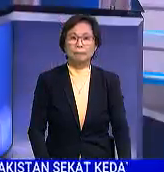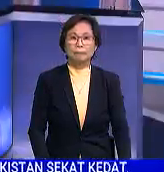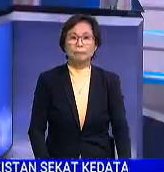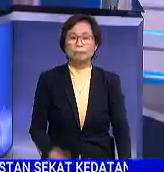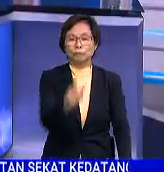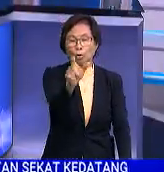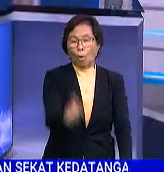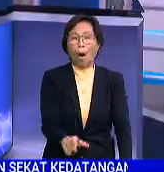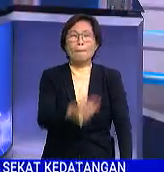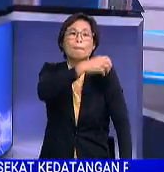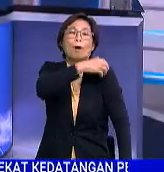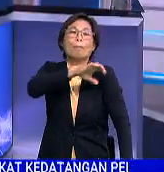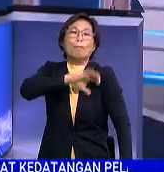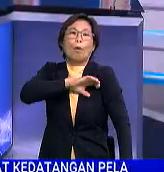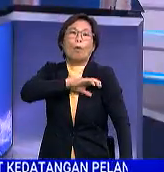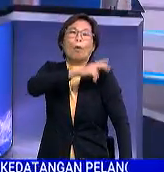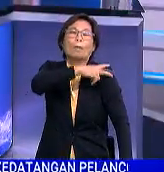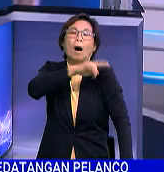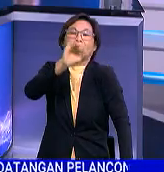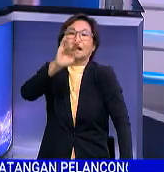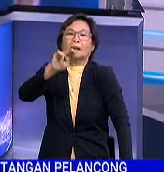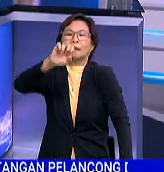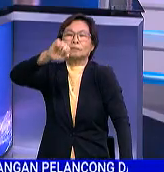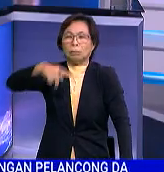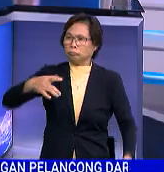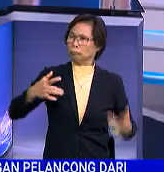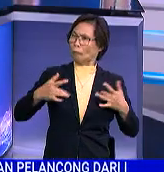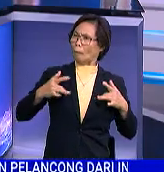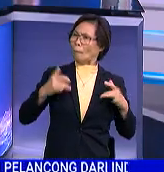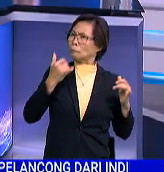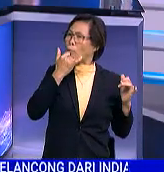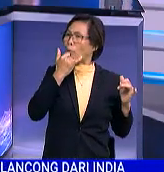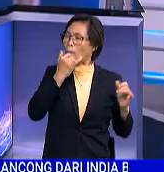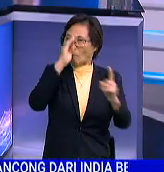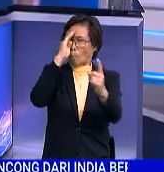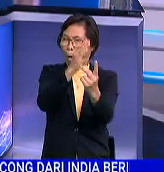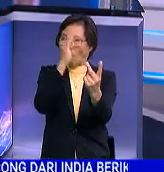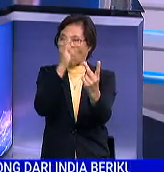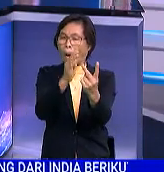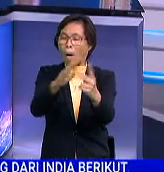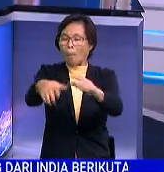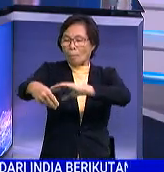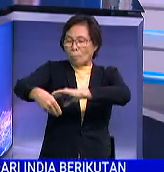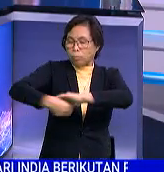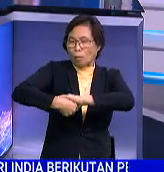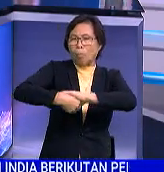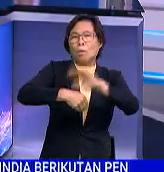Ya, seorang pegawai polis berpangkat inspektor mengaku tidak bersalah atas dua tuduhan menerima